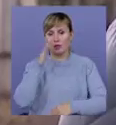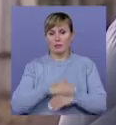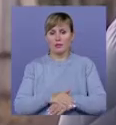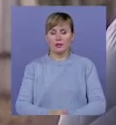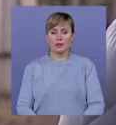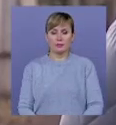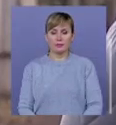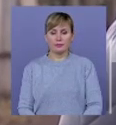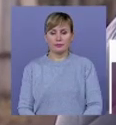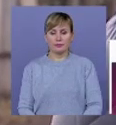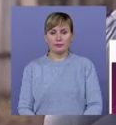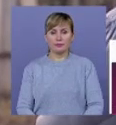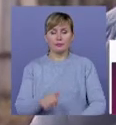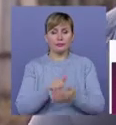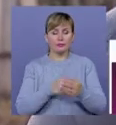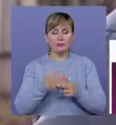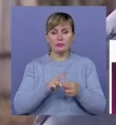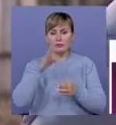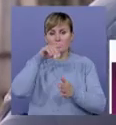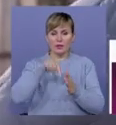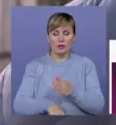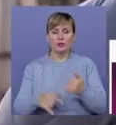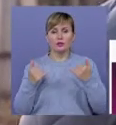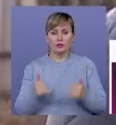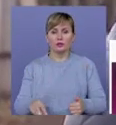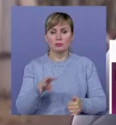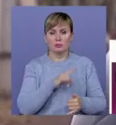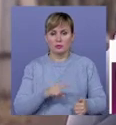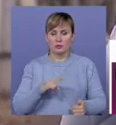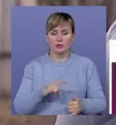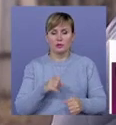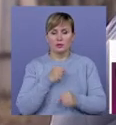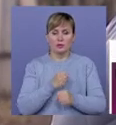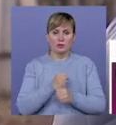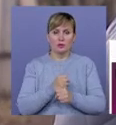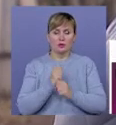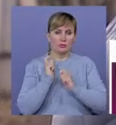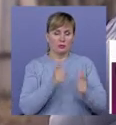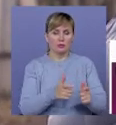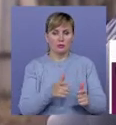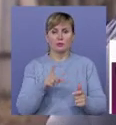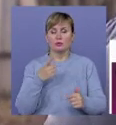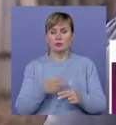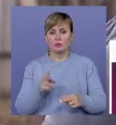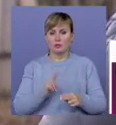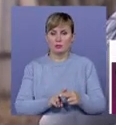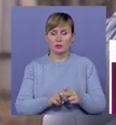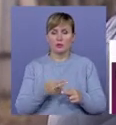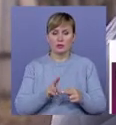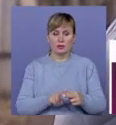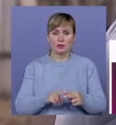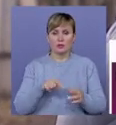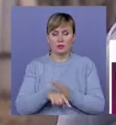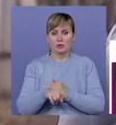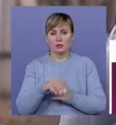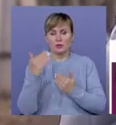По поводу этого колодца сейчас мы выдадим на него предписание. Почему? Потому что эти сети на